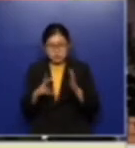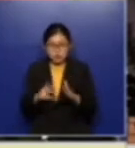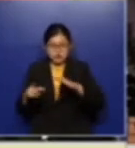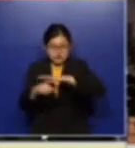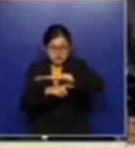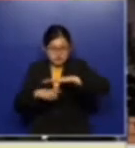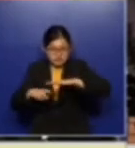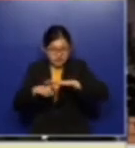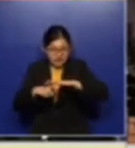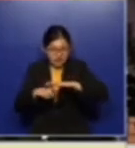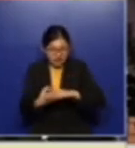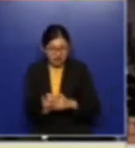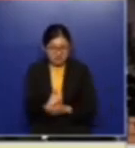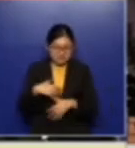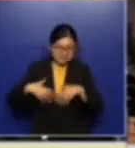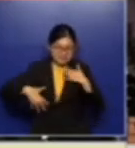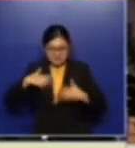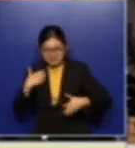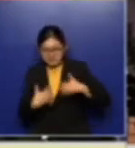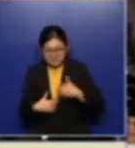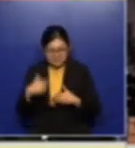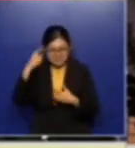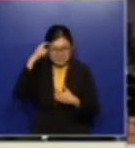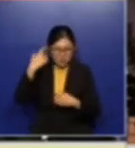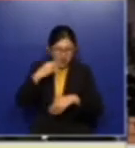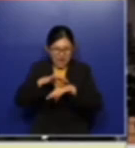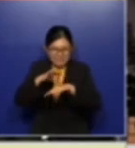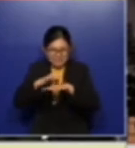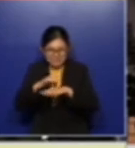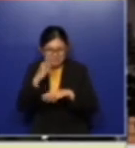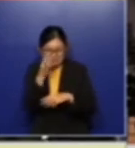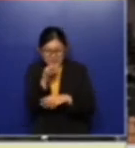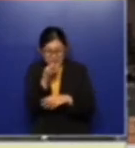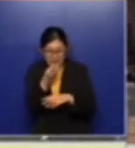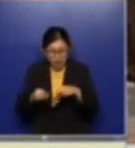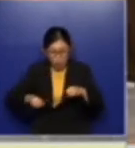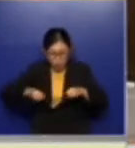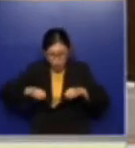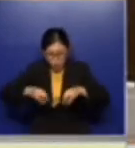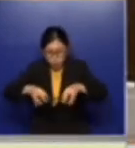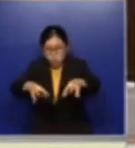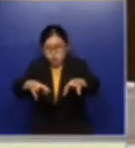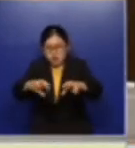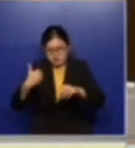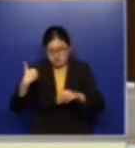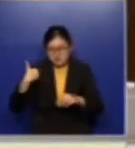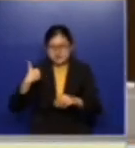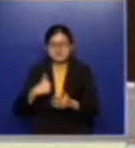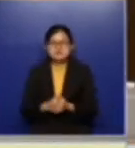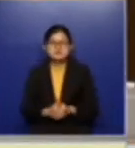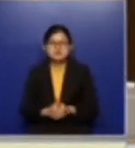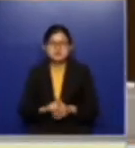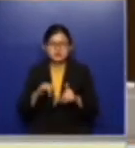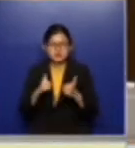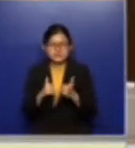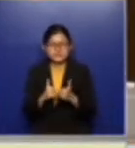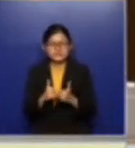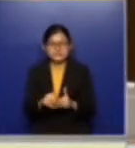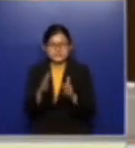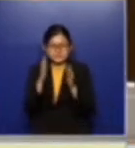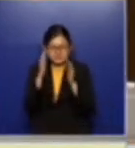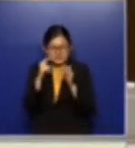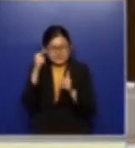จะมีน้ำได้ทำนาหรือไม่พี่น้องครับวันเนี้ยทุกคนตระหนักว่าน้ำเนี่